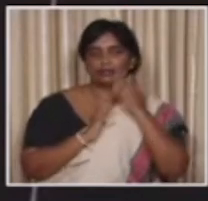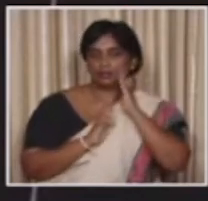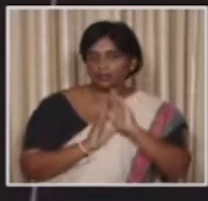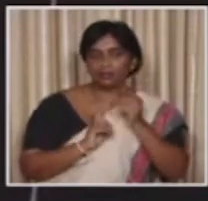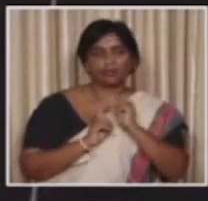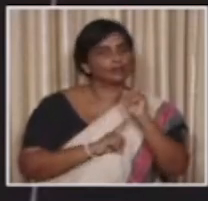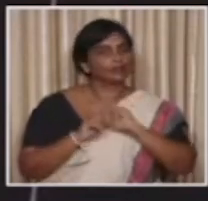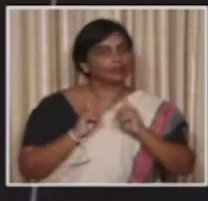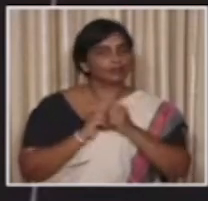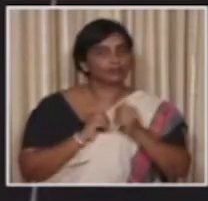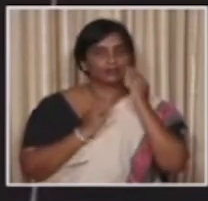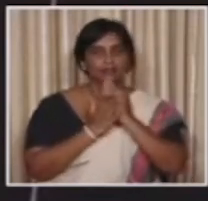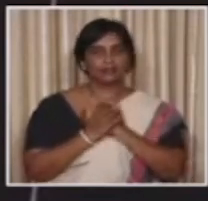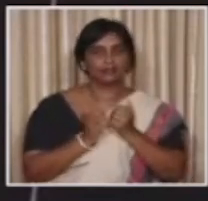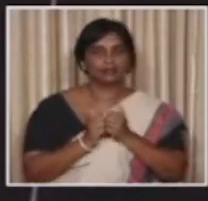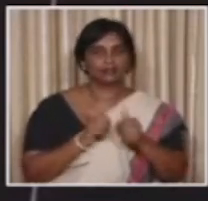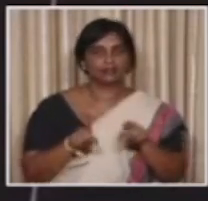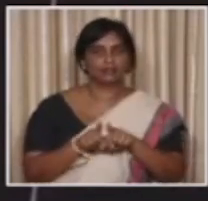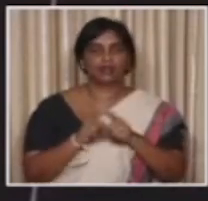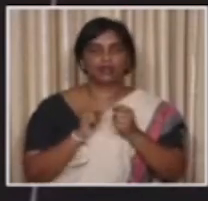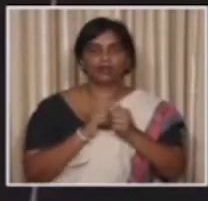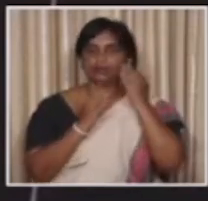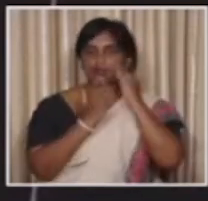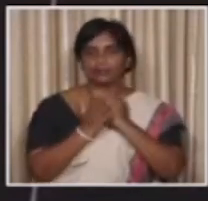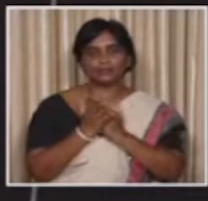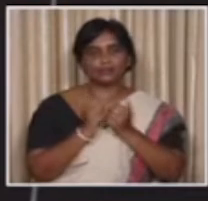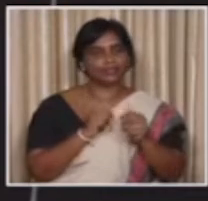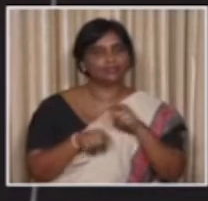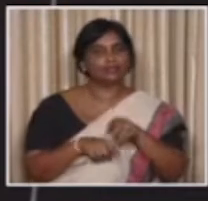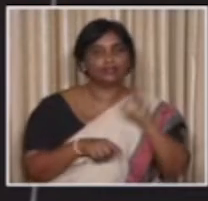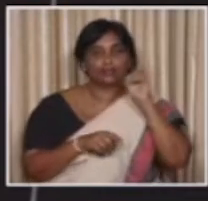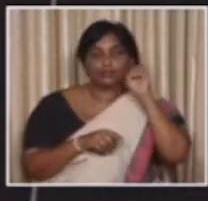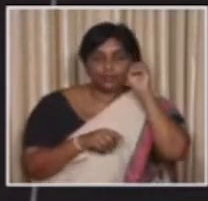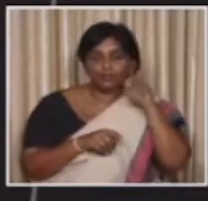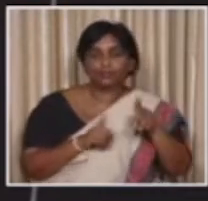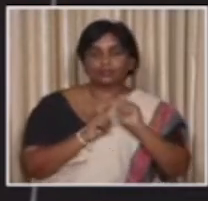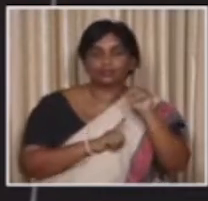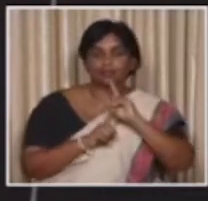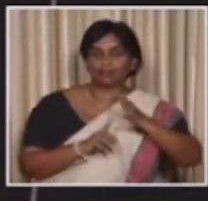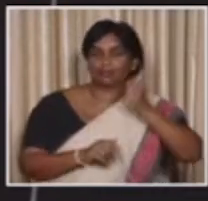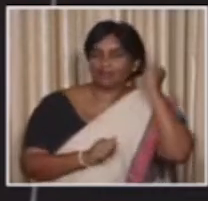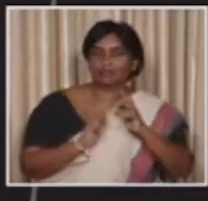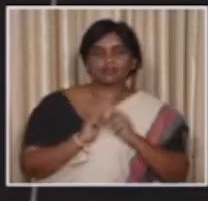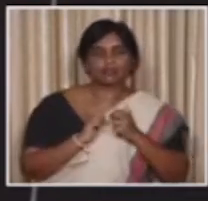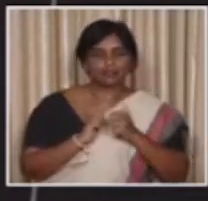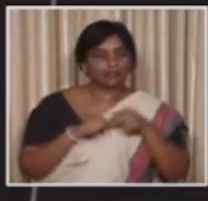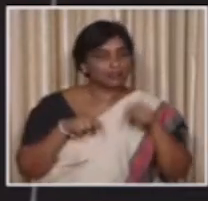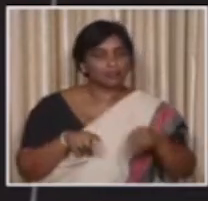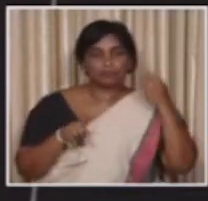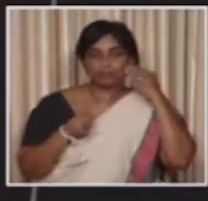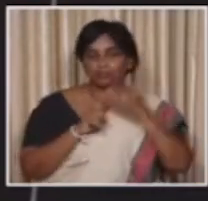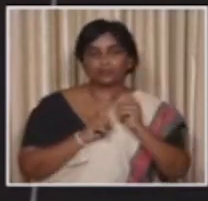මේ පාර්ලිමේන්තුවේ කාලය කළමනාකරණය පිළිබඳව මේ උදේ පාන්දරට මේ පාර්ලිමේන්තුවට ගහලා තියෙන හෙනේ මේ මේක